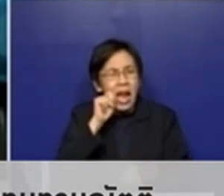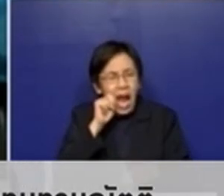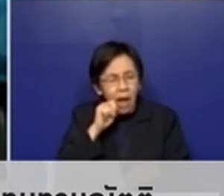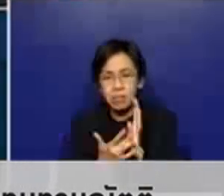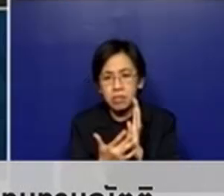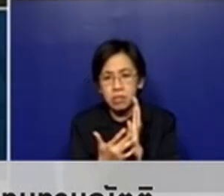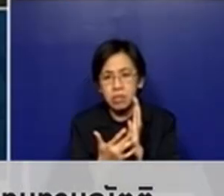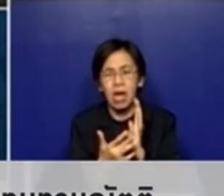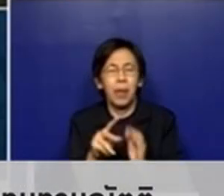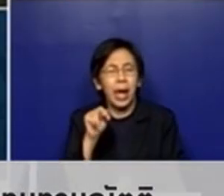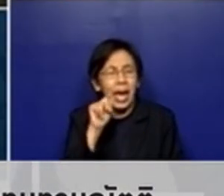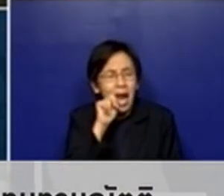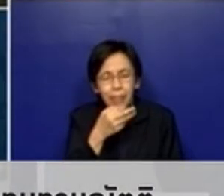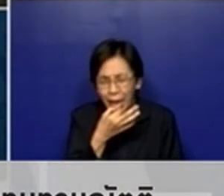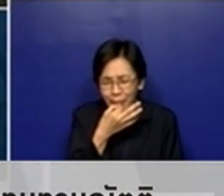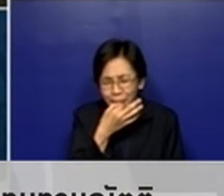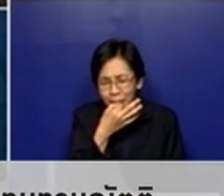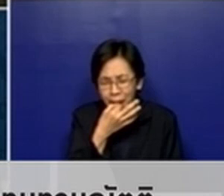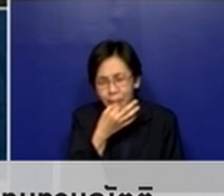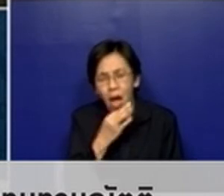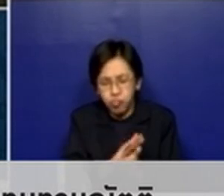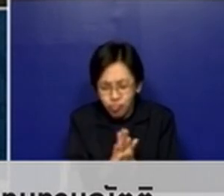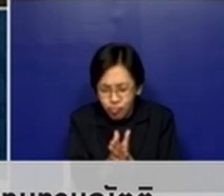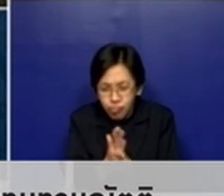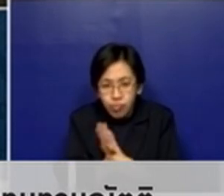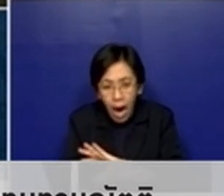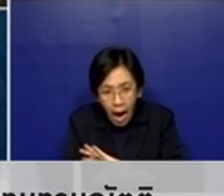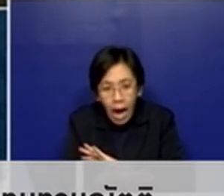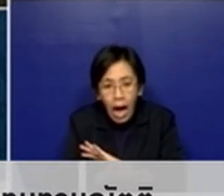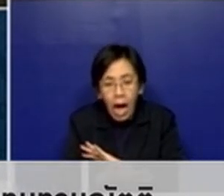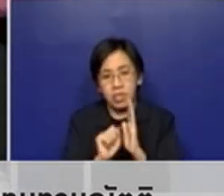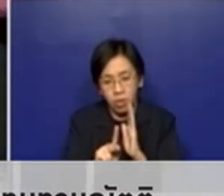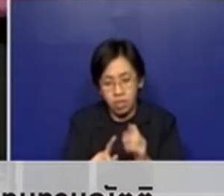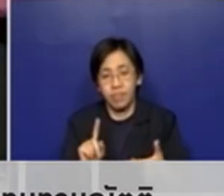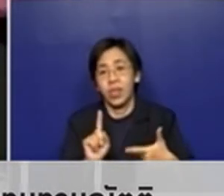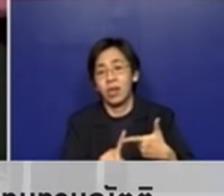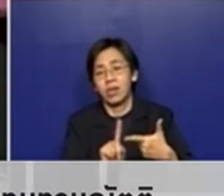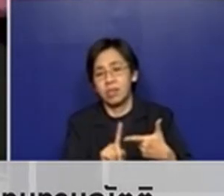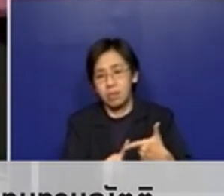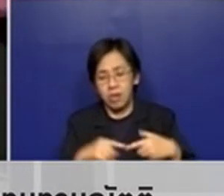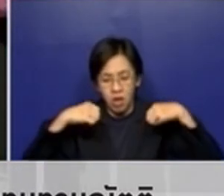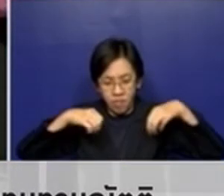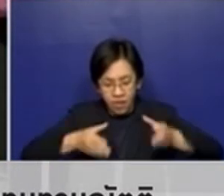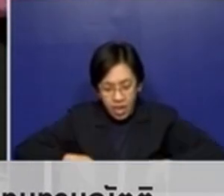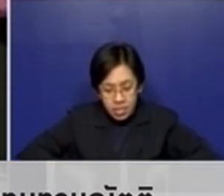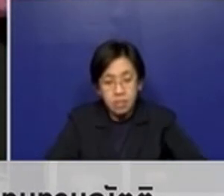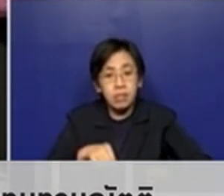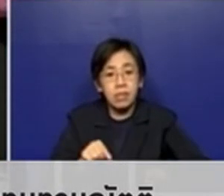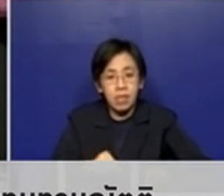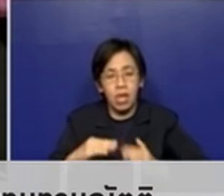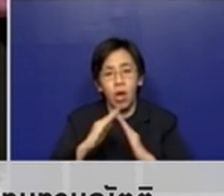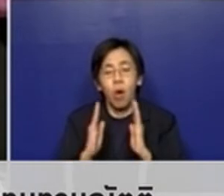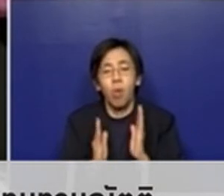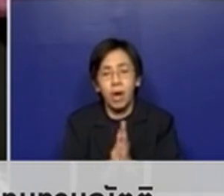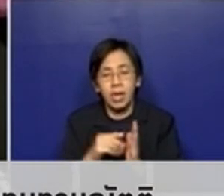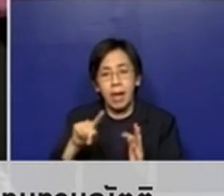ครับ แล้วเขาจะทำไปเพื่ออะไรอ่ะเขาต้องได้ปาร์ตี้ลิสต์ผมจะดีเฟนซ์สุพรอัฐาวงศ์ เขาได้ เหนื่อยขนาดนี้ไม่ได้เ